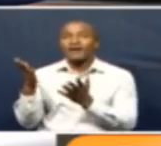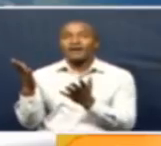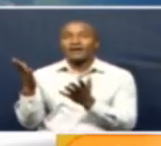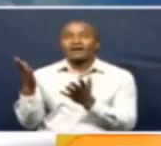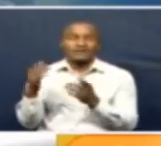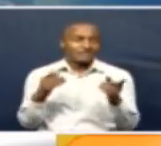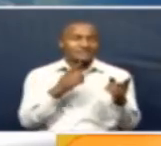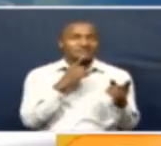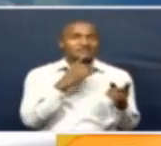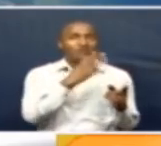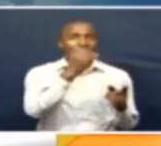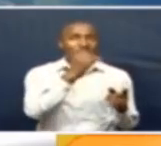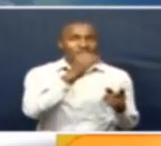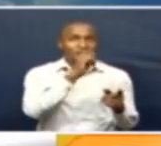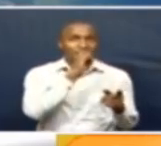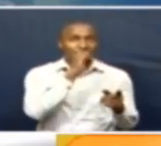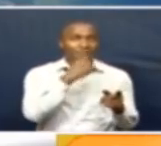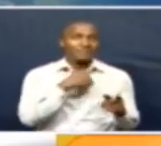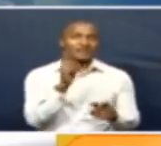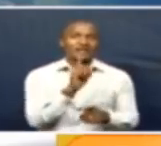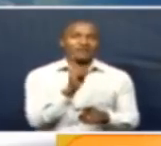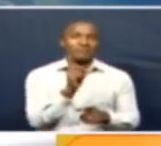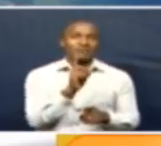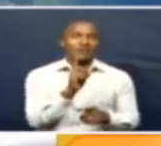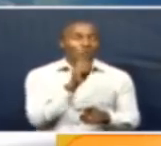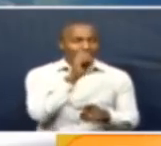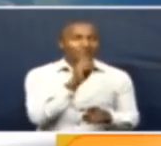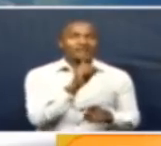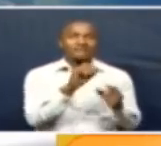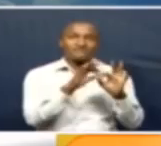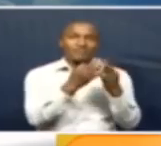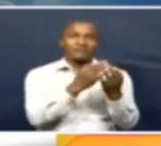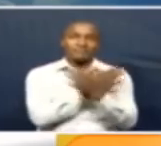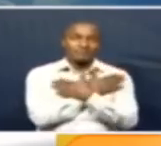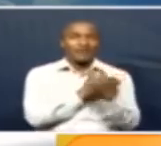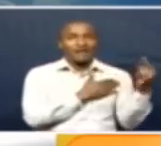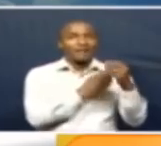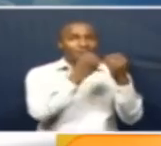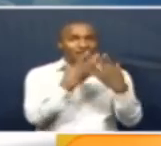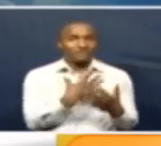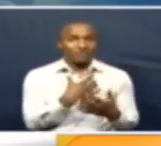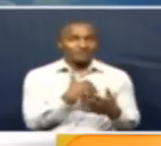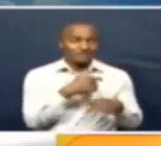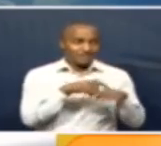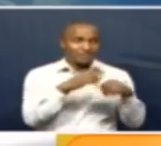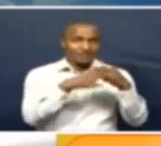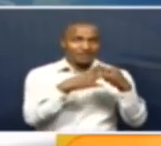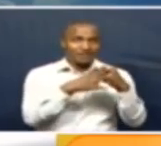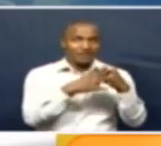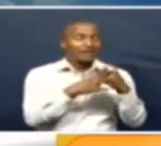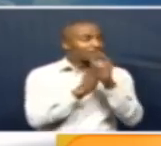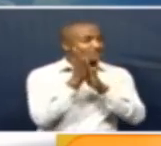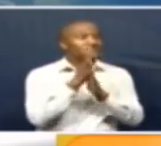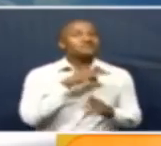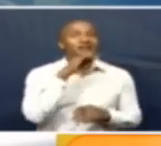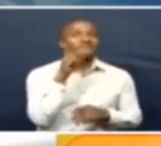ameenda Tanzania. So mimi nilikuwa Nairobi. So kijana mmoja rafiki family ndiye alikuja kuniambia kama kitu saa 3 Matheri aliuawa. So